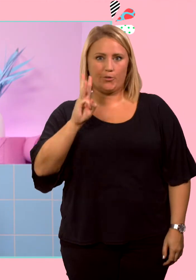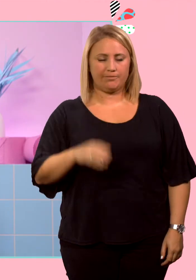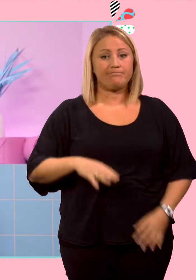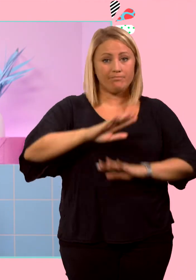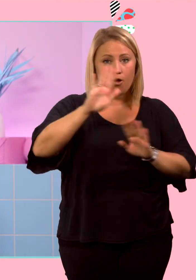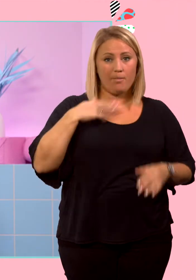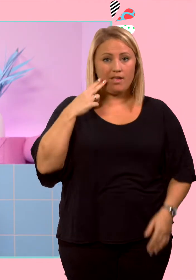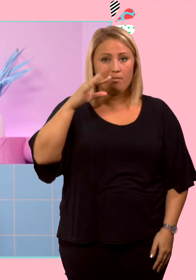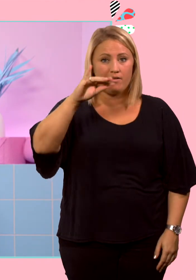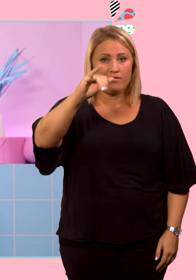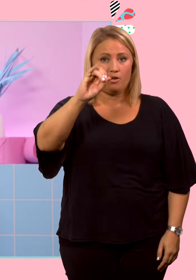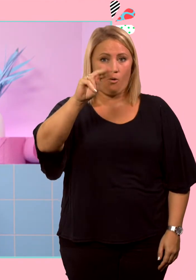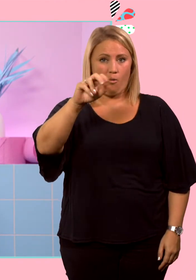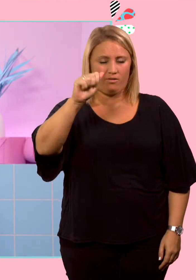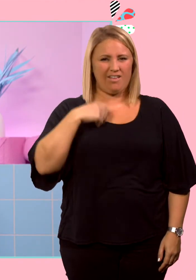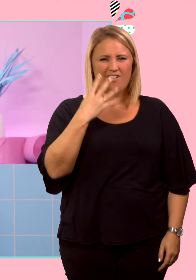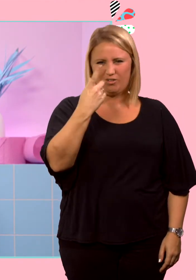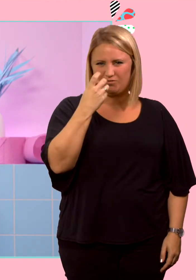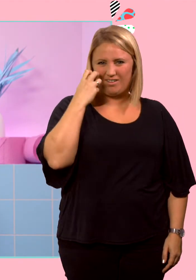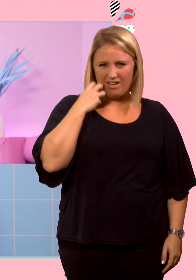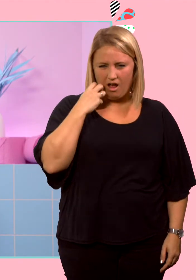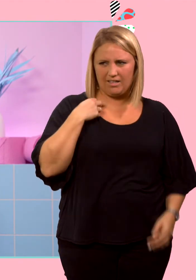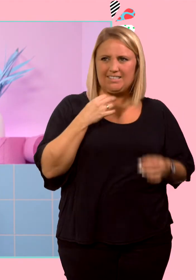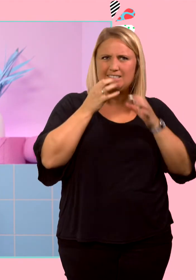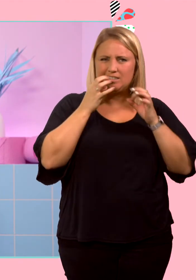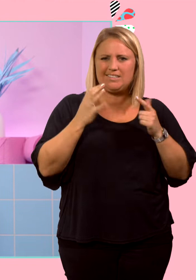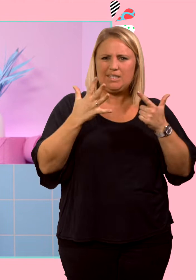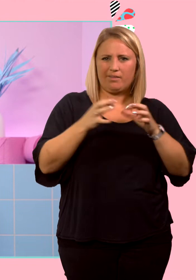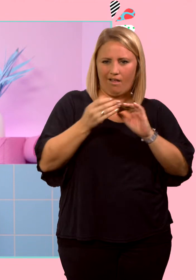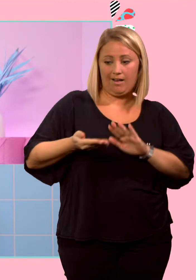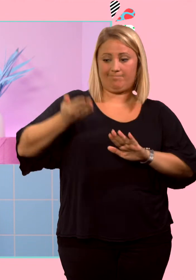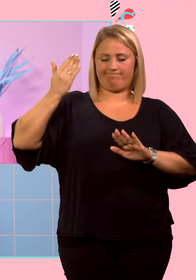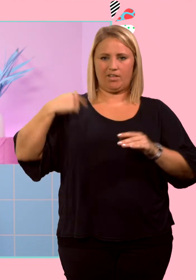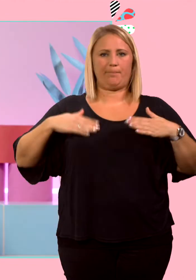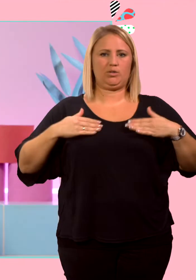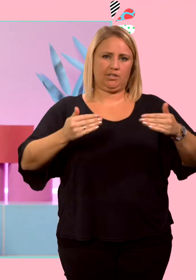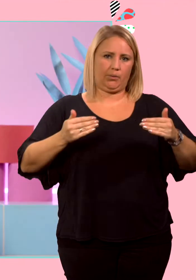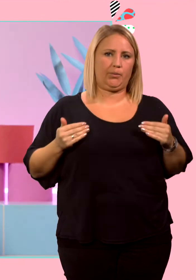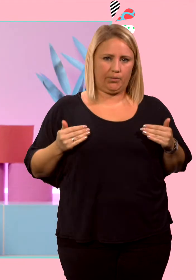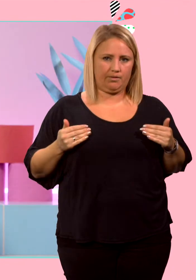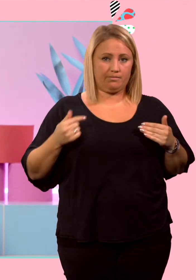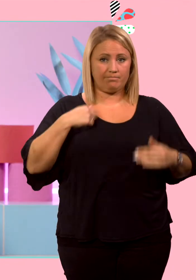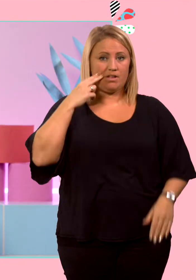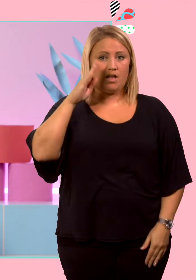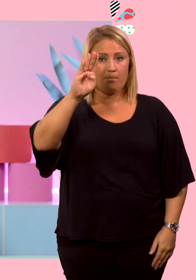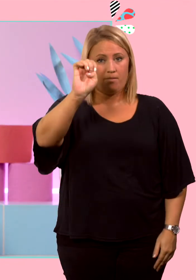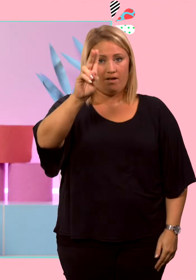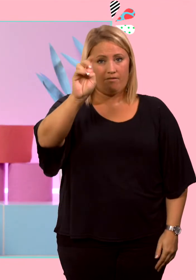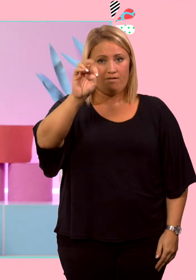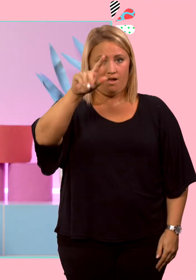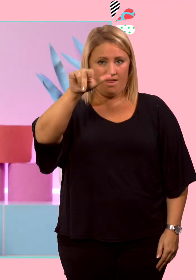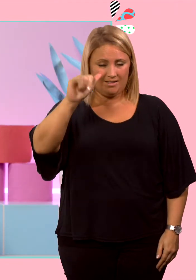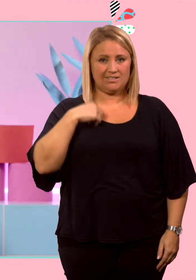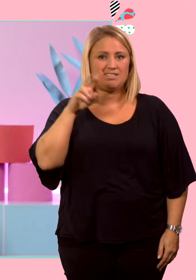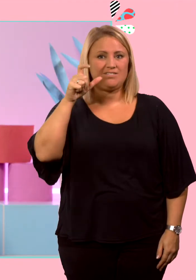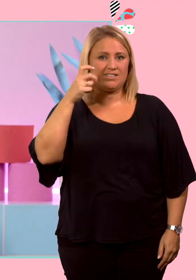Hallo, ich bin Fiona, 24 Jahre alt und vor exakt einer Woche habe ich mir die Brüste verkleinern lassen. Mein Name ist Beverly, ich bin 20, ich komme